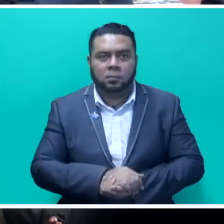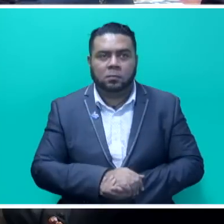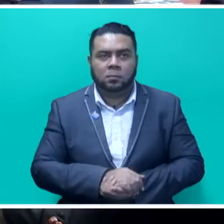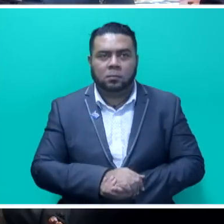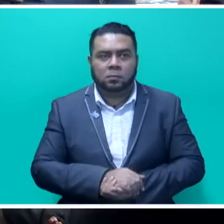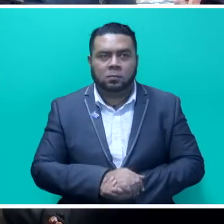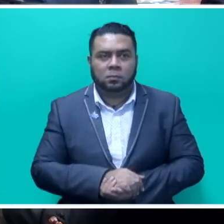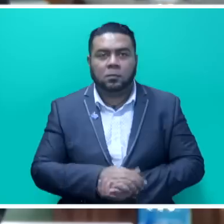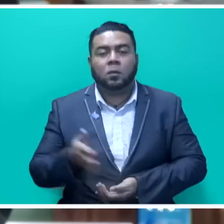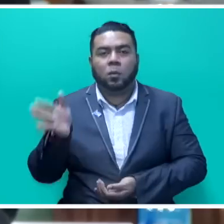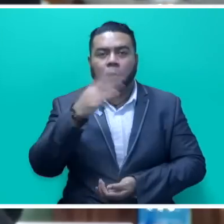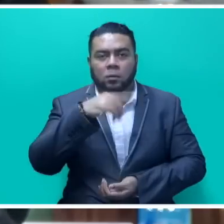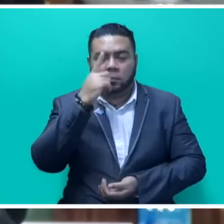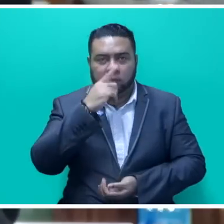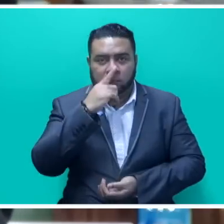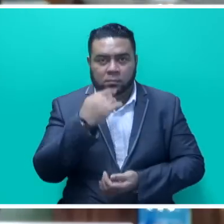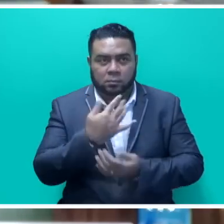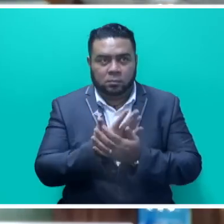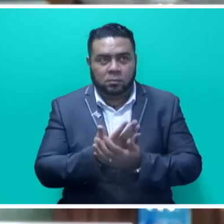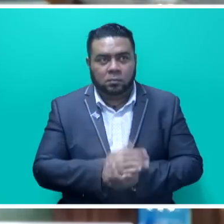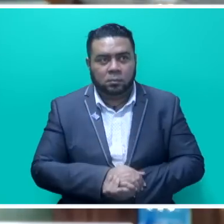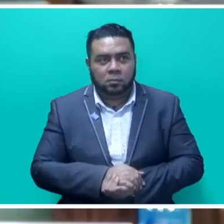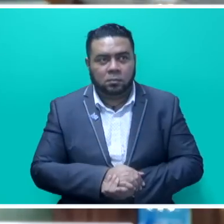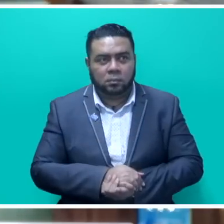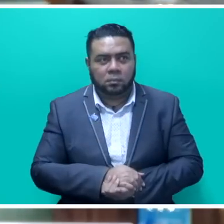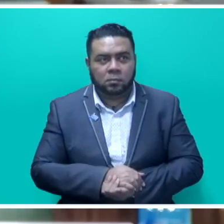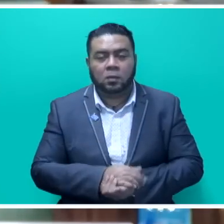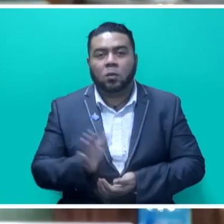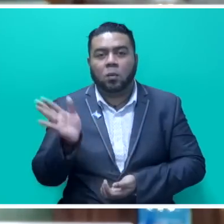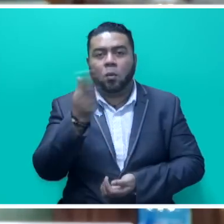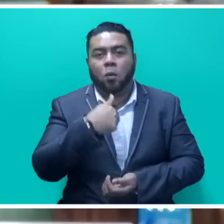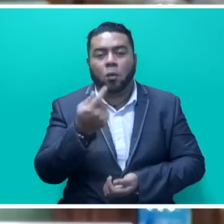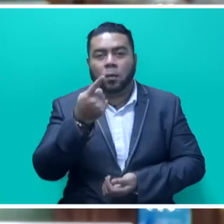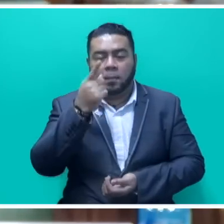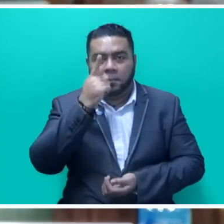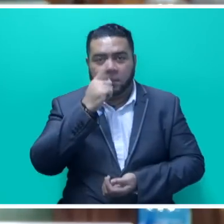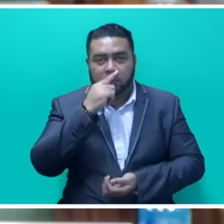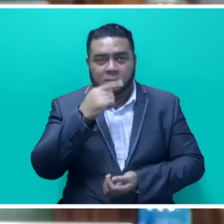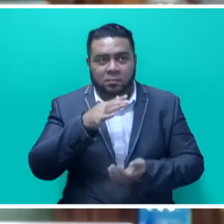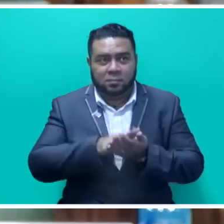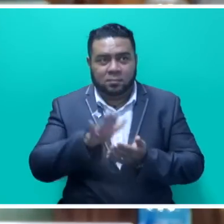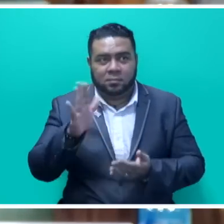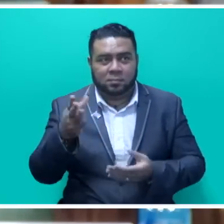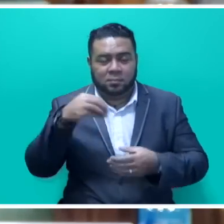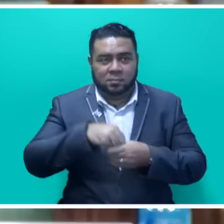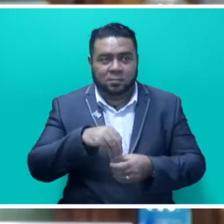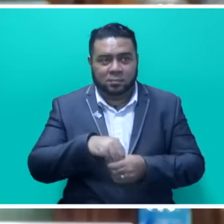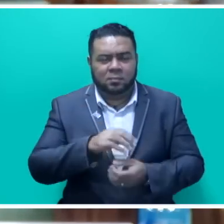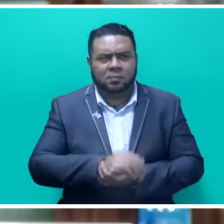12वां विश्व हिंदी सम्मेलन फिलहाल फिजी में नांदी में हो रहा है. इसकी